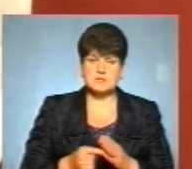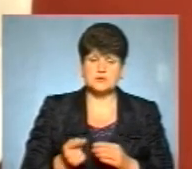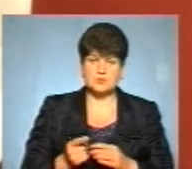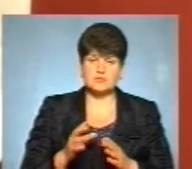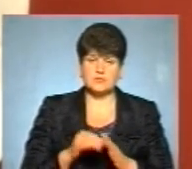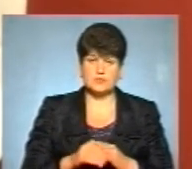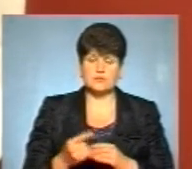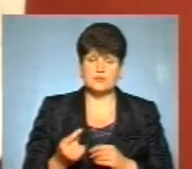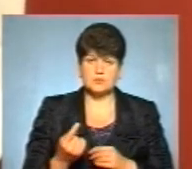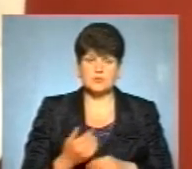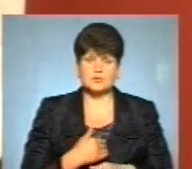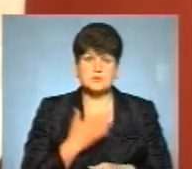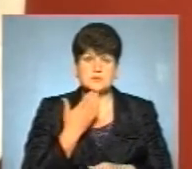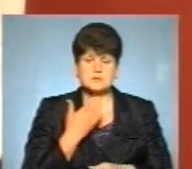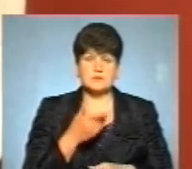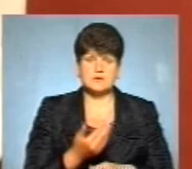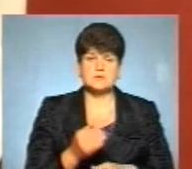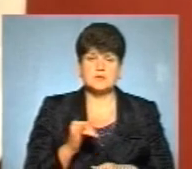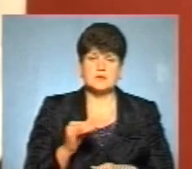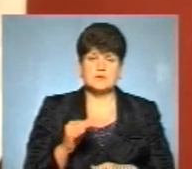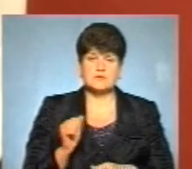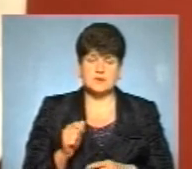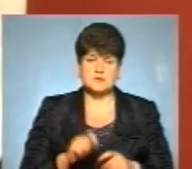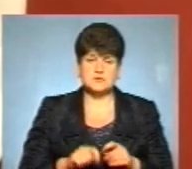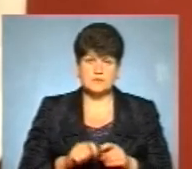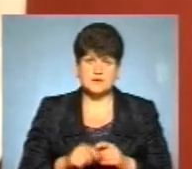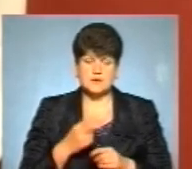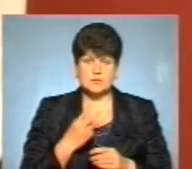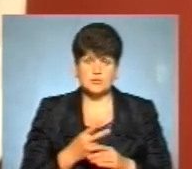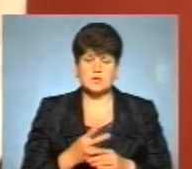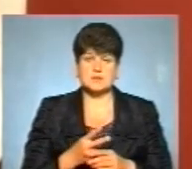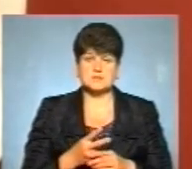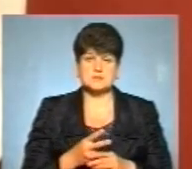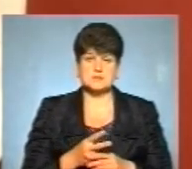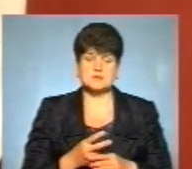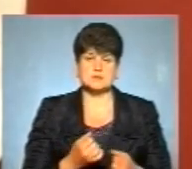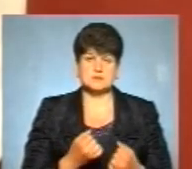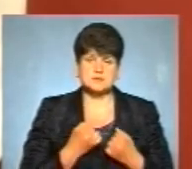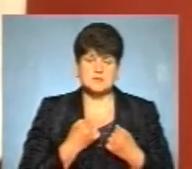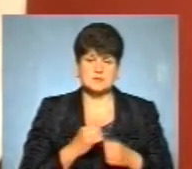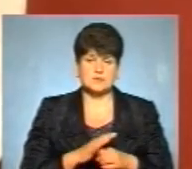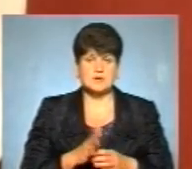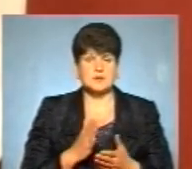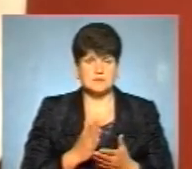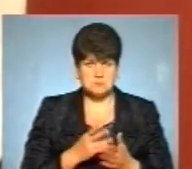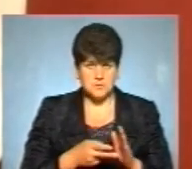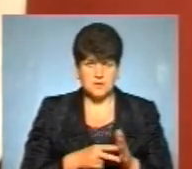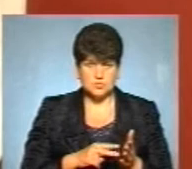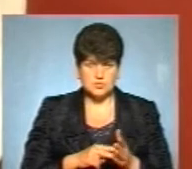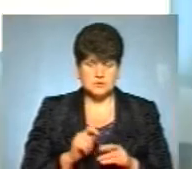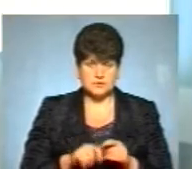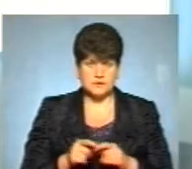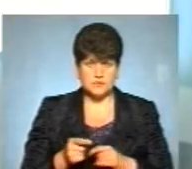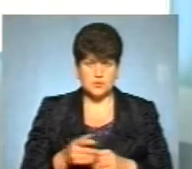і області. Хочу запитати про ІФА-тестування, яке показує антитіла до коронавірусу. Чи планується масове таке тестування у